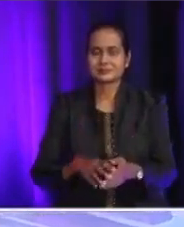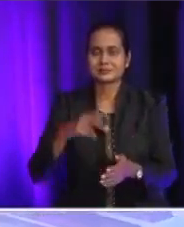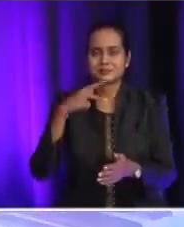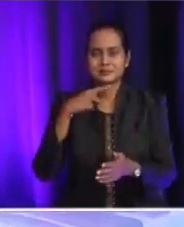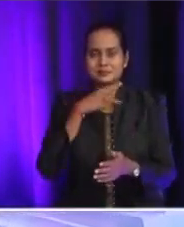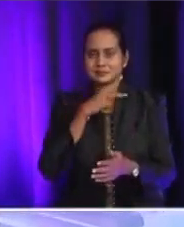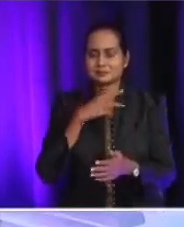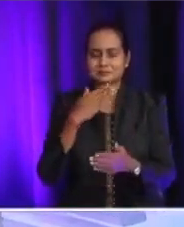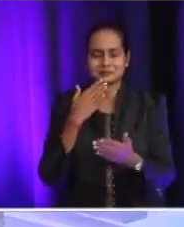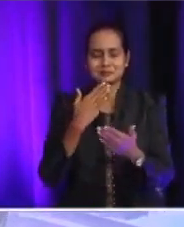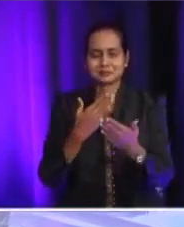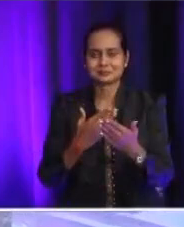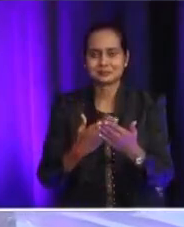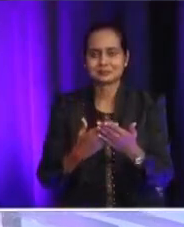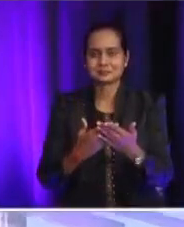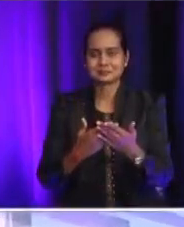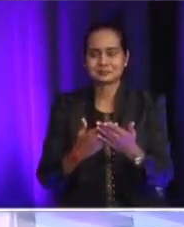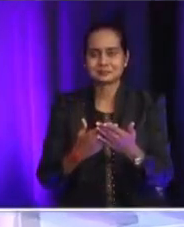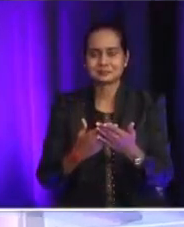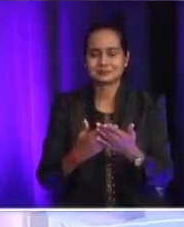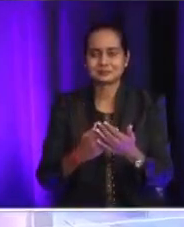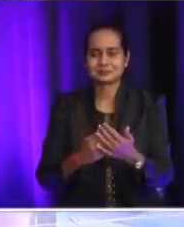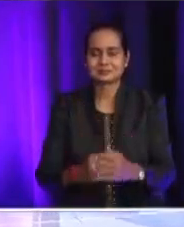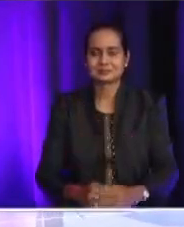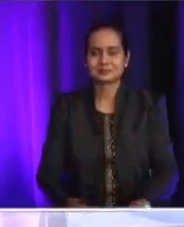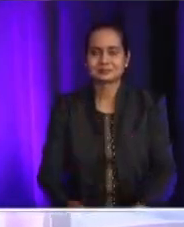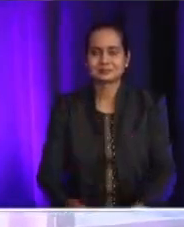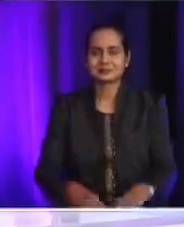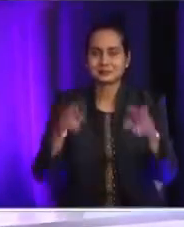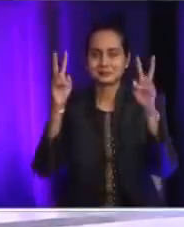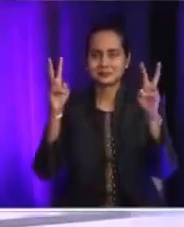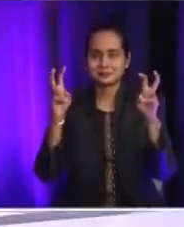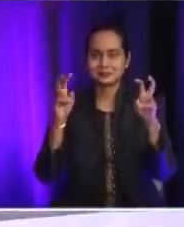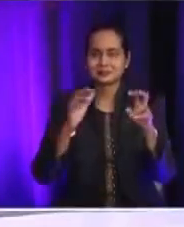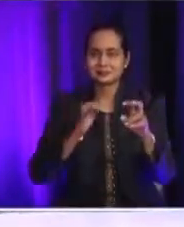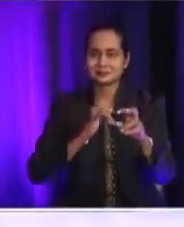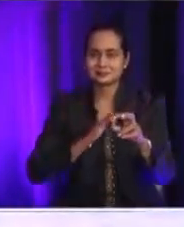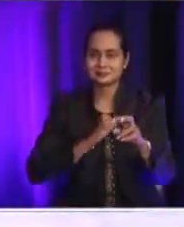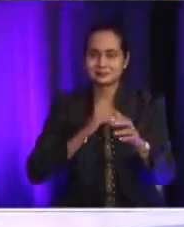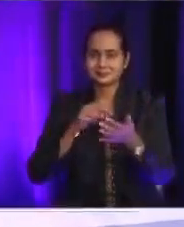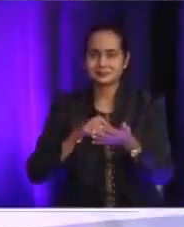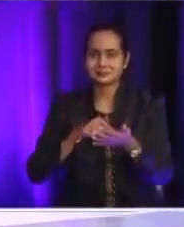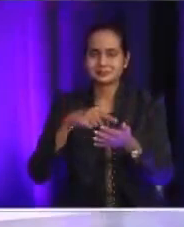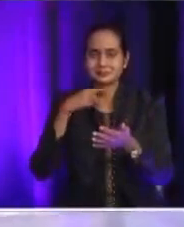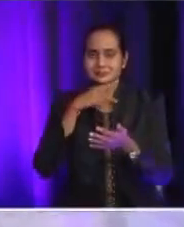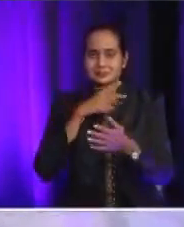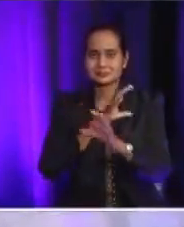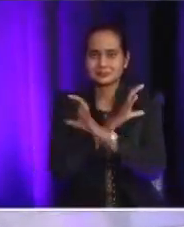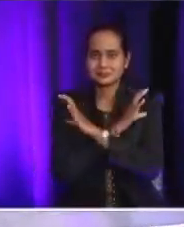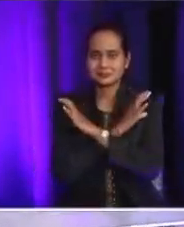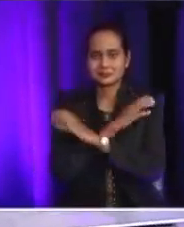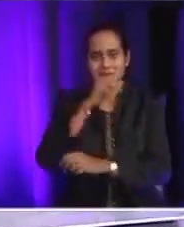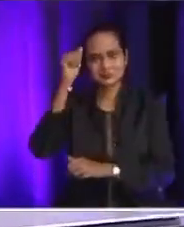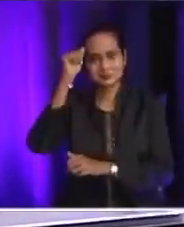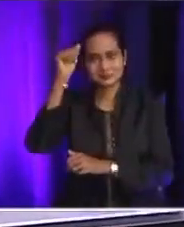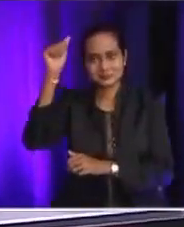terbaik. Siapa tulis ni? Abdul Rahman Faiz. Aku ini puisi cinta. Assalamualaikum Akmal. Waalaikumsalam Puan.